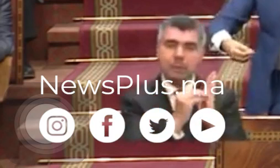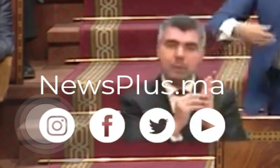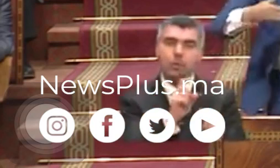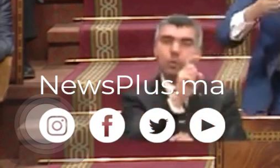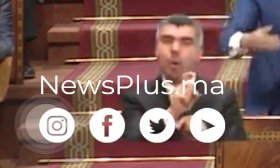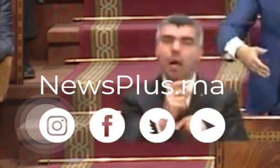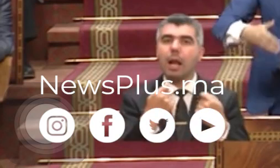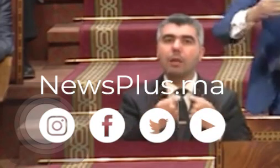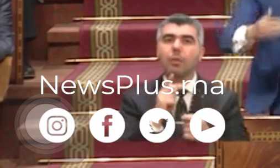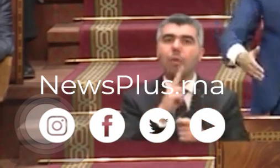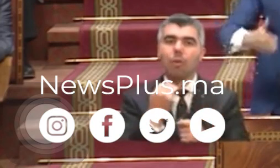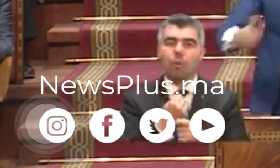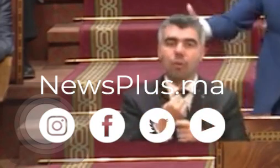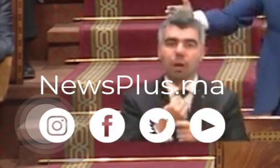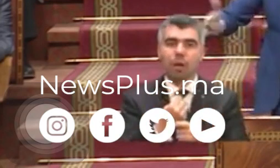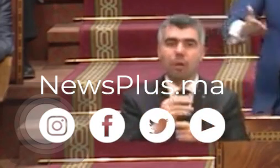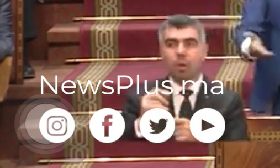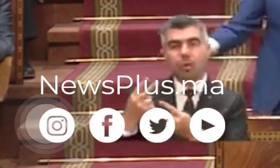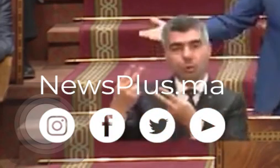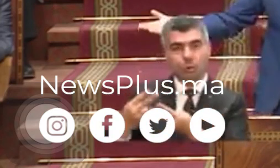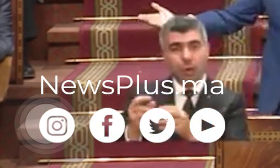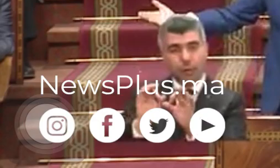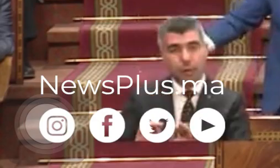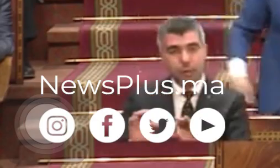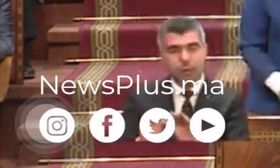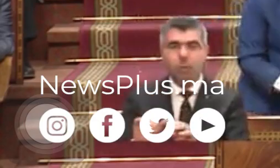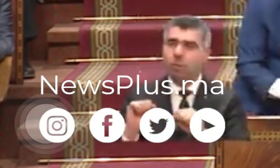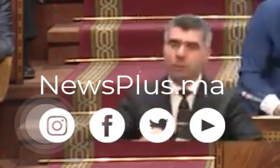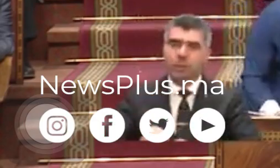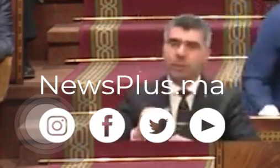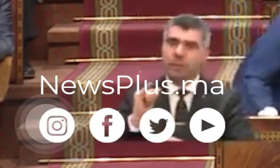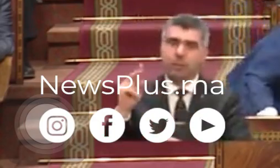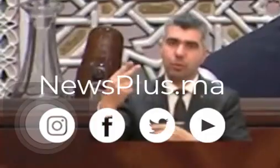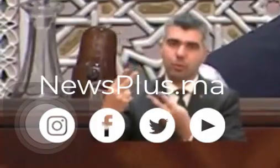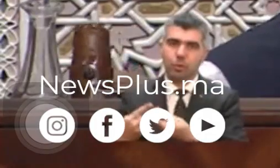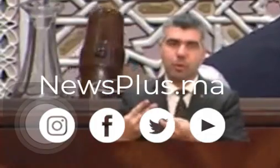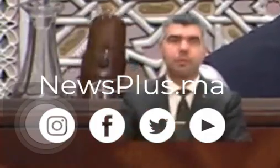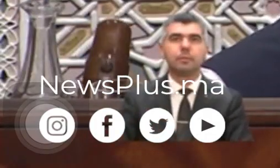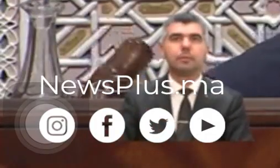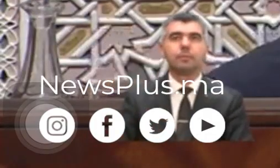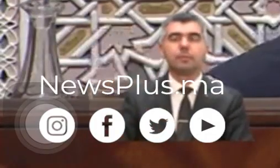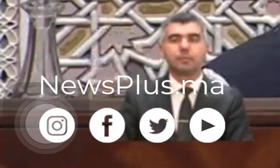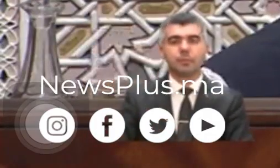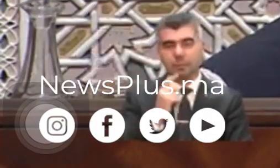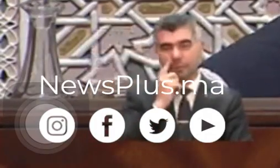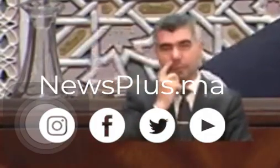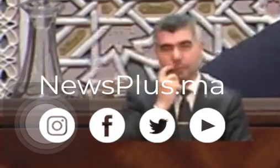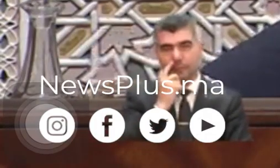الحكومه، ولا اشك ولا اظن انه رئيس الحكومه ما غاديش يستجيب للطلب. شكرا. تفضلوا سيد الرئيس.